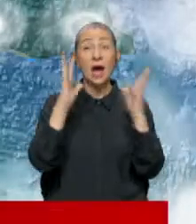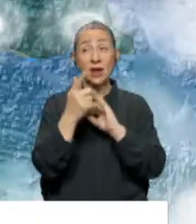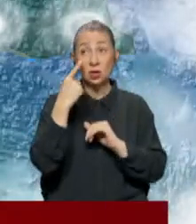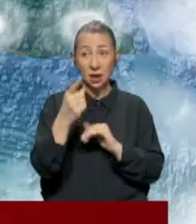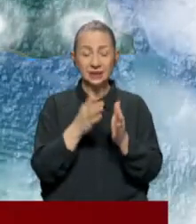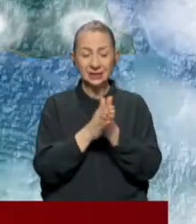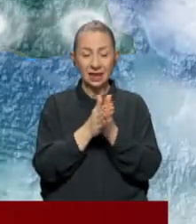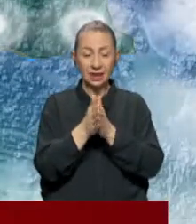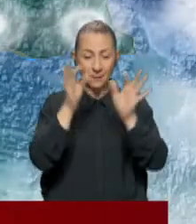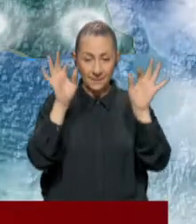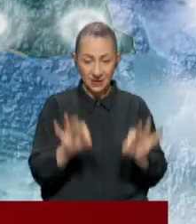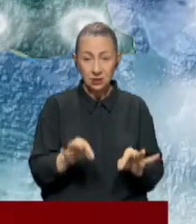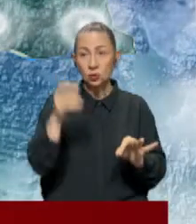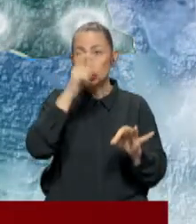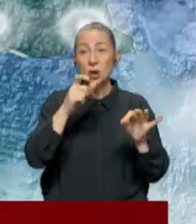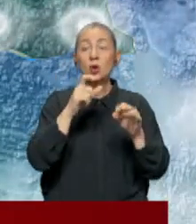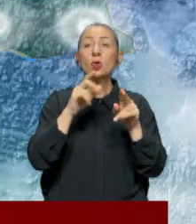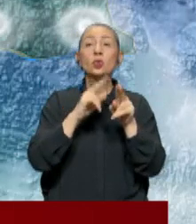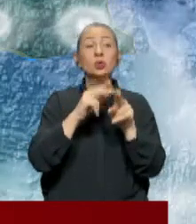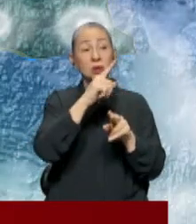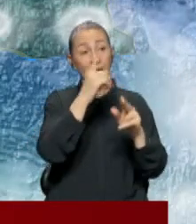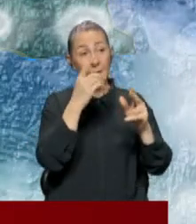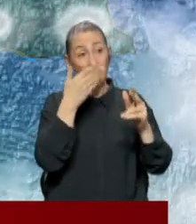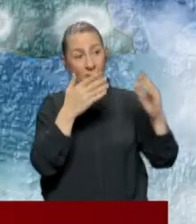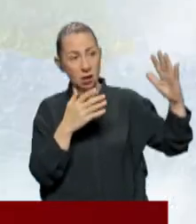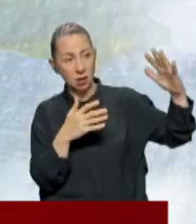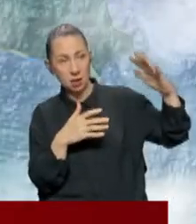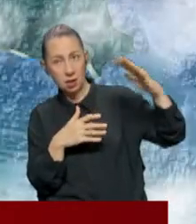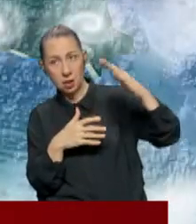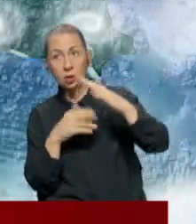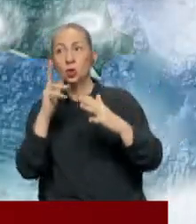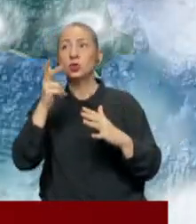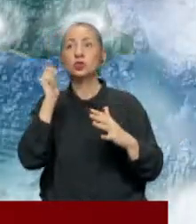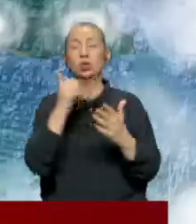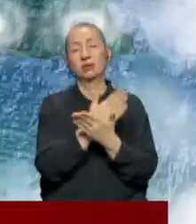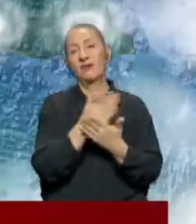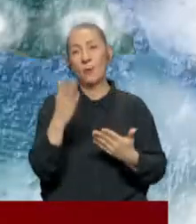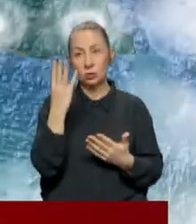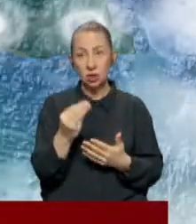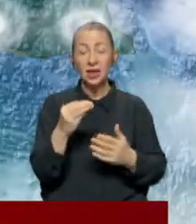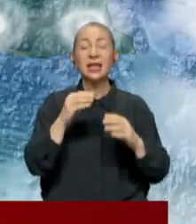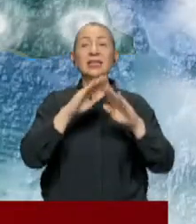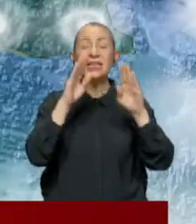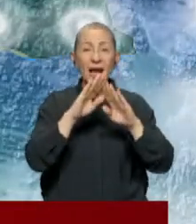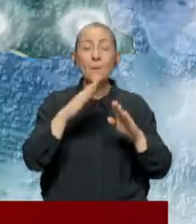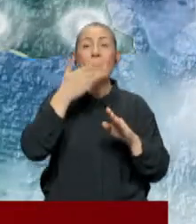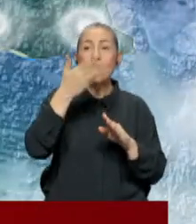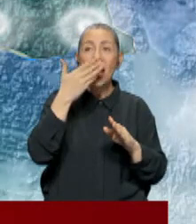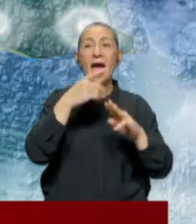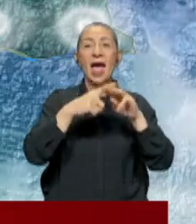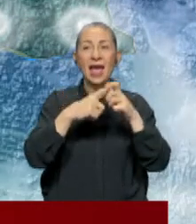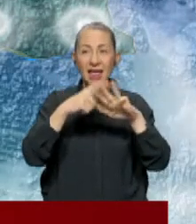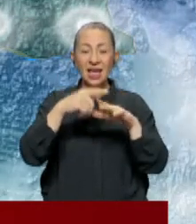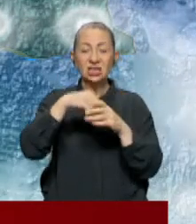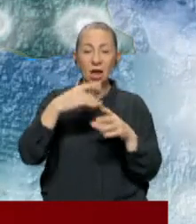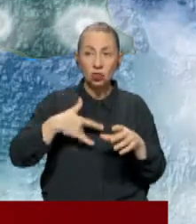Meteorolojiye göre salı gününden itibaren ülkenin kuzeybatısından başlayacak yağışlar 3 gün boyunca devam edecek. Trakya, Marmara, Ege, İç